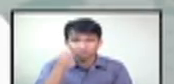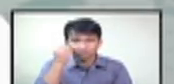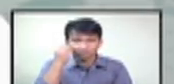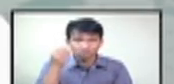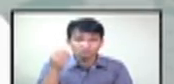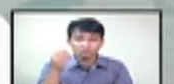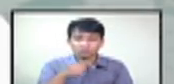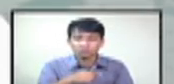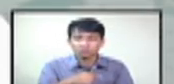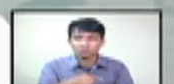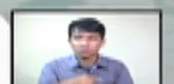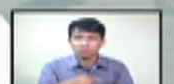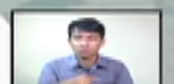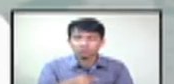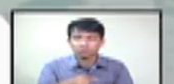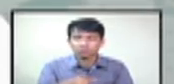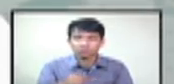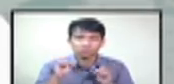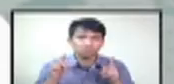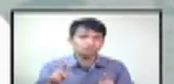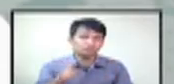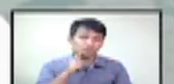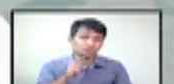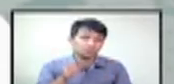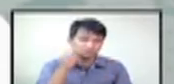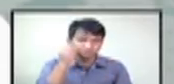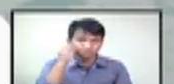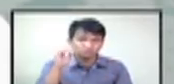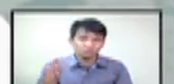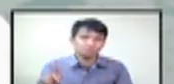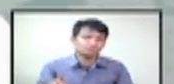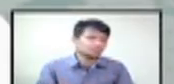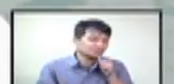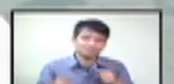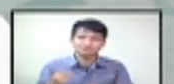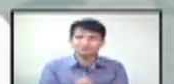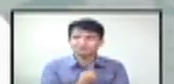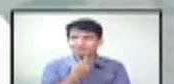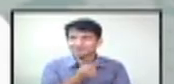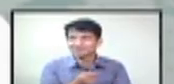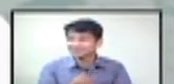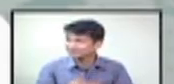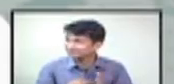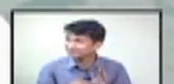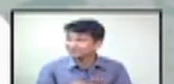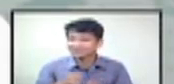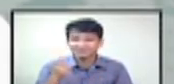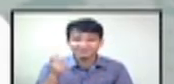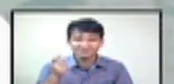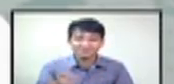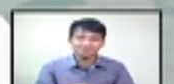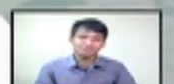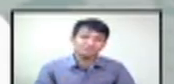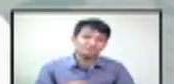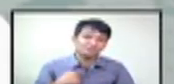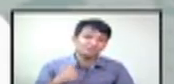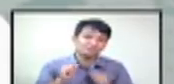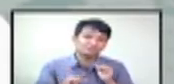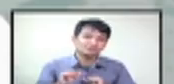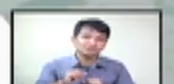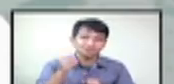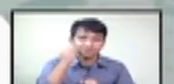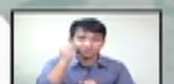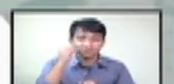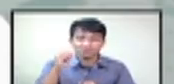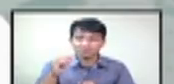Thank you, ha? Thank you. Yes. Alam mo naman, sabi ko naman sa inyo, pagka sinabi niyo kami, tatakbo ka agad ako. Nakauwi na